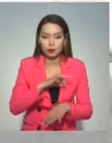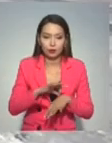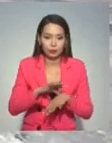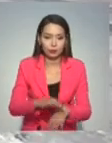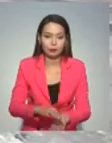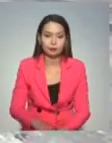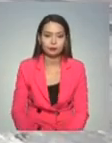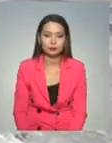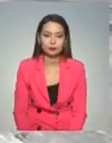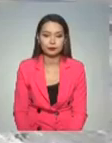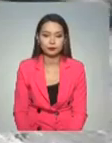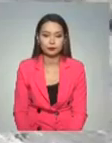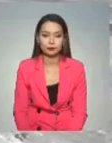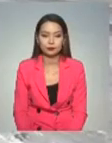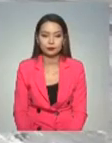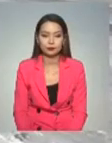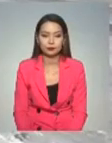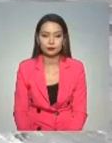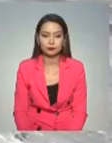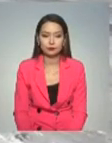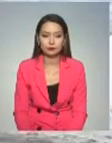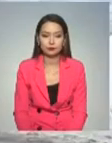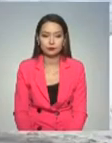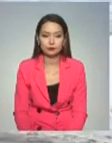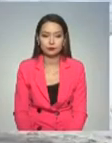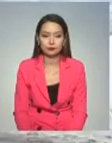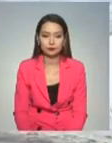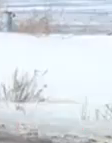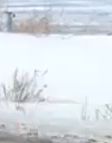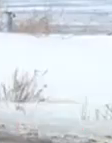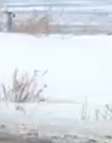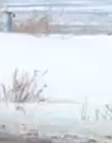жүргізіп жатыр. Айжан Қуаш, Жанайдар Рақымжанов, Астана Таймс, Қарағанды облысынан.